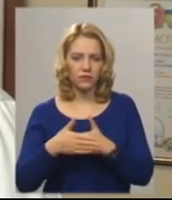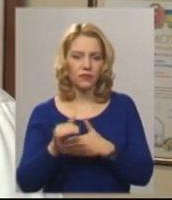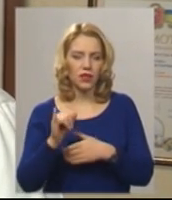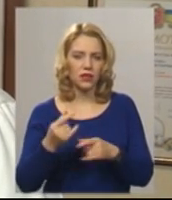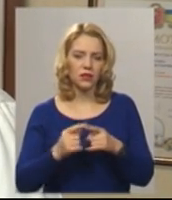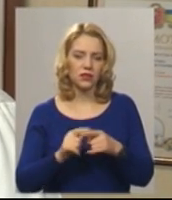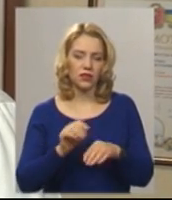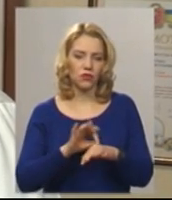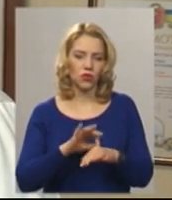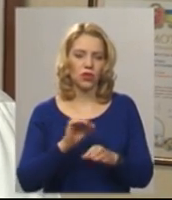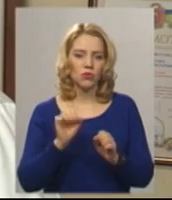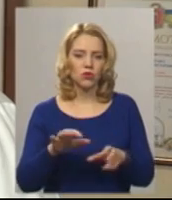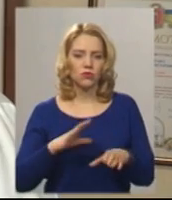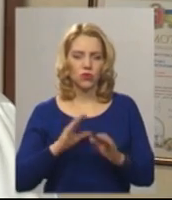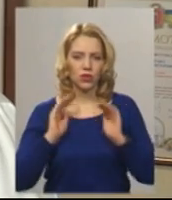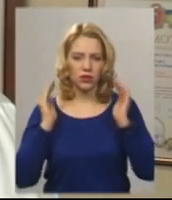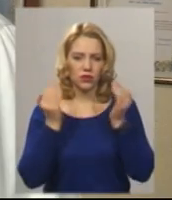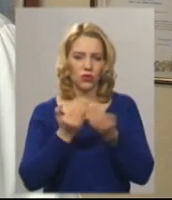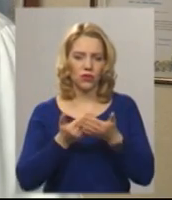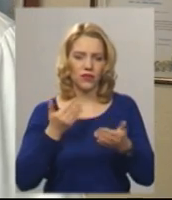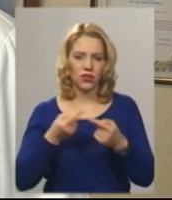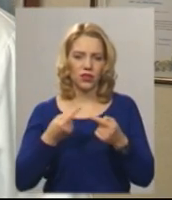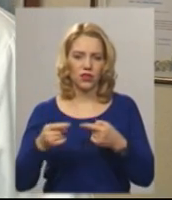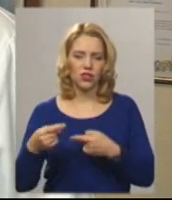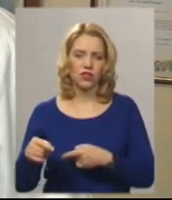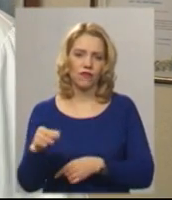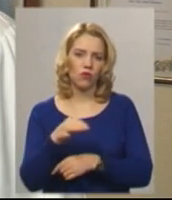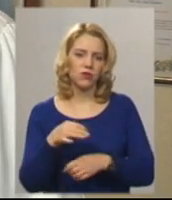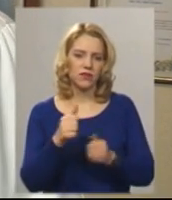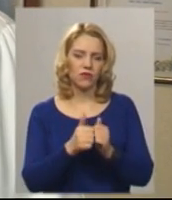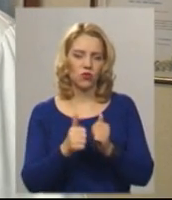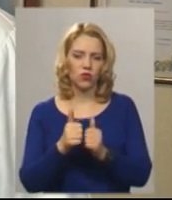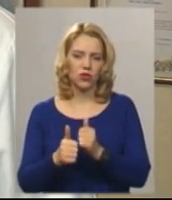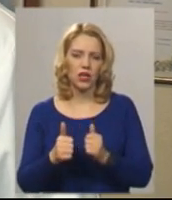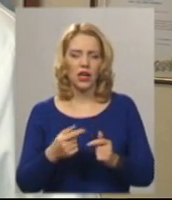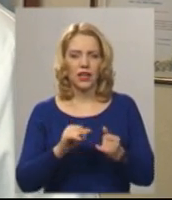ці хворі дійсно можуть бути ізольовані від інших. В області